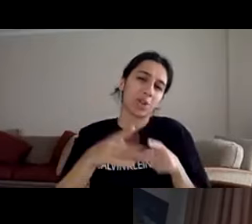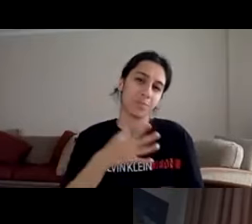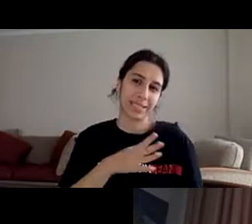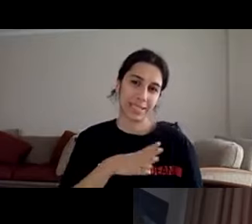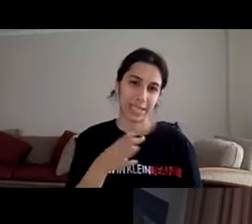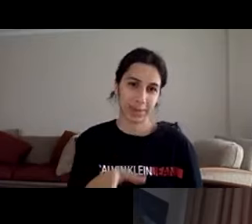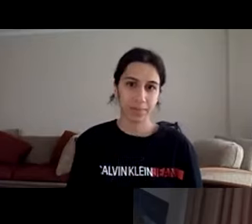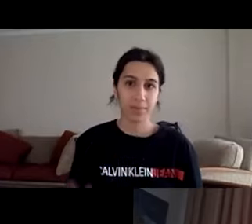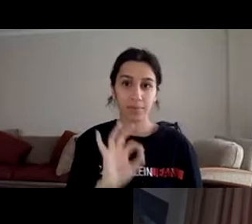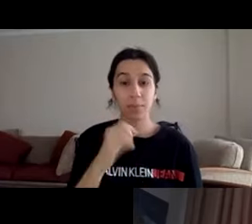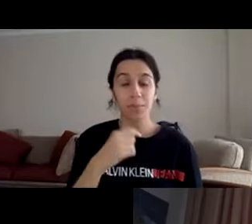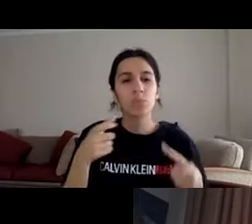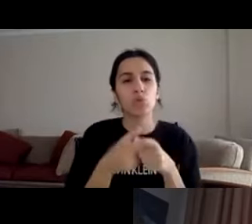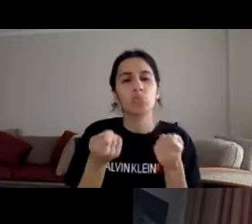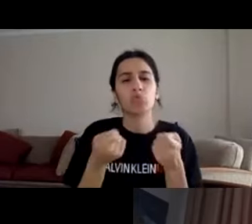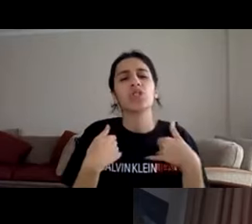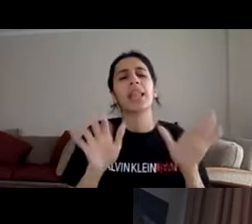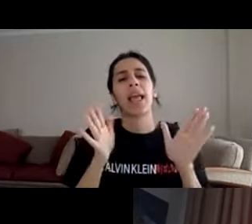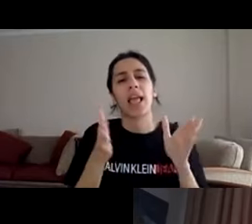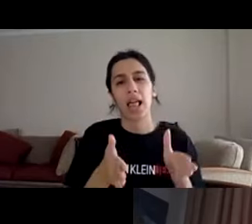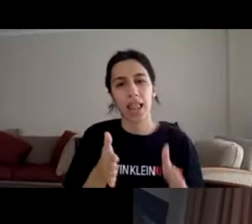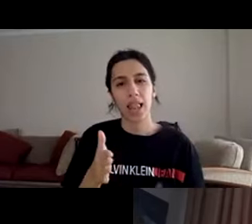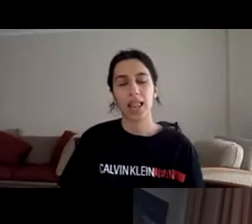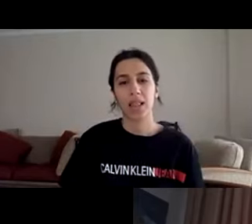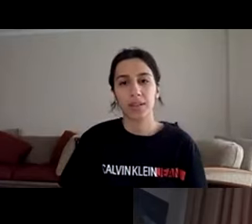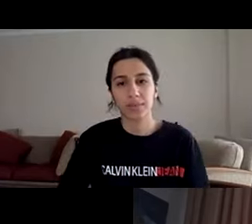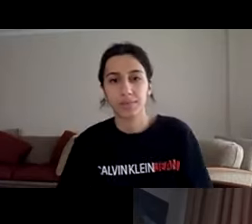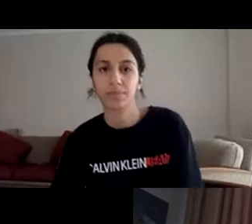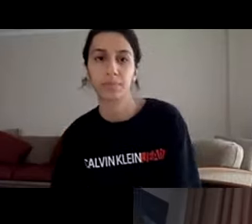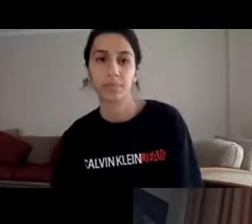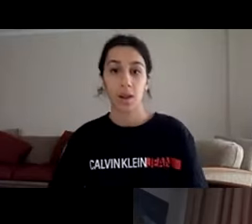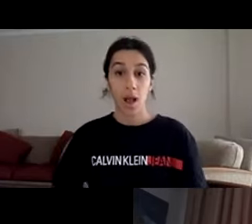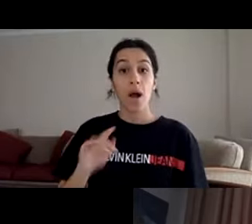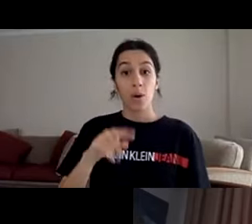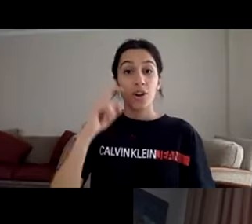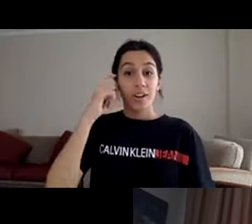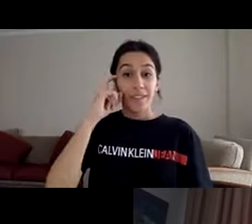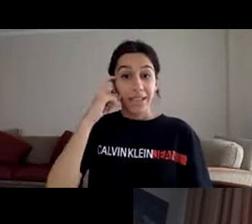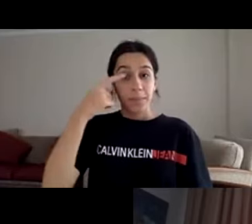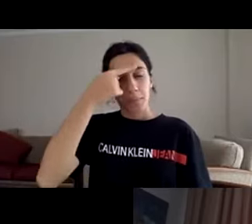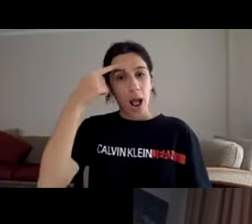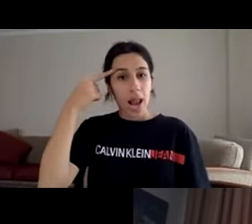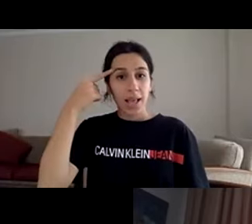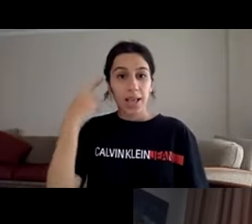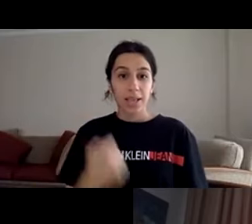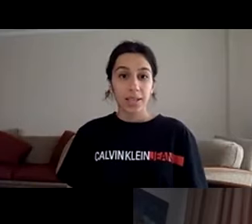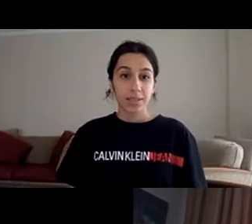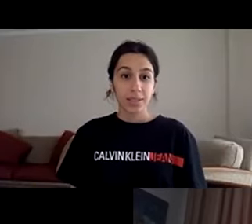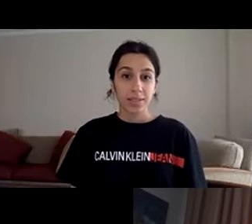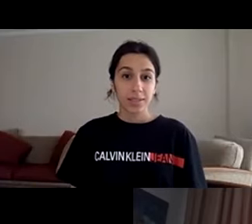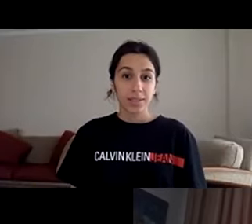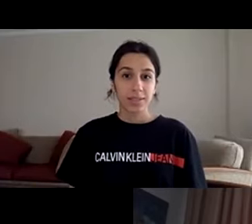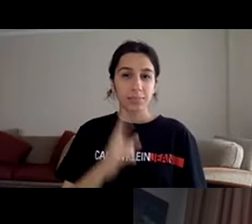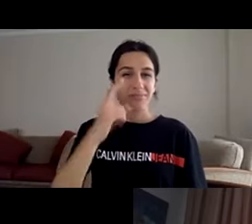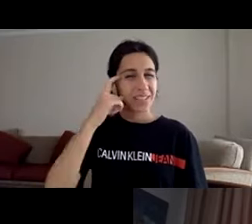tabii bizim grubun işi değil. Buradaki insanların işi değil. Ama bu fikir belki bir